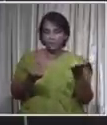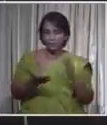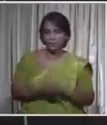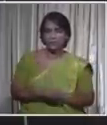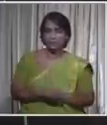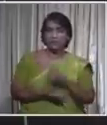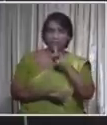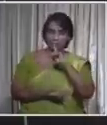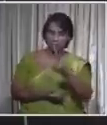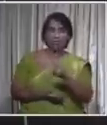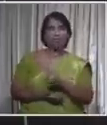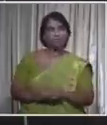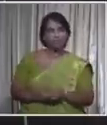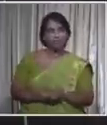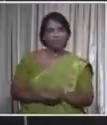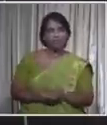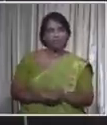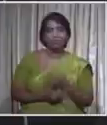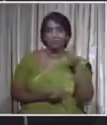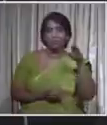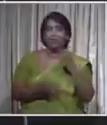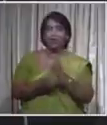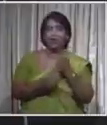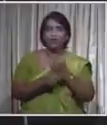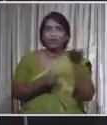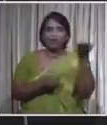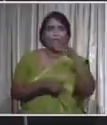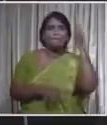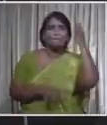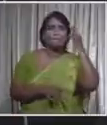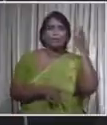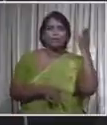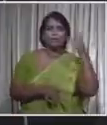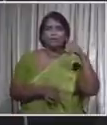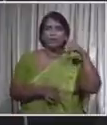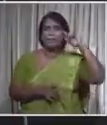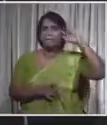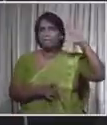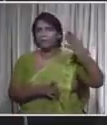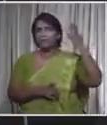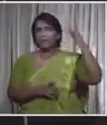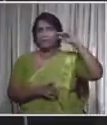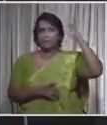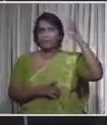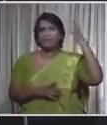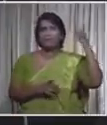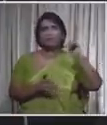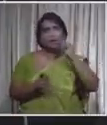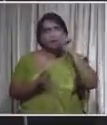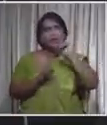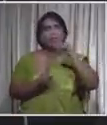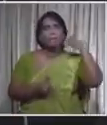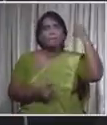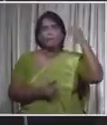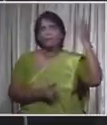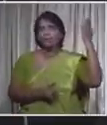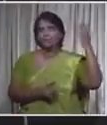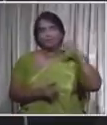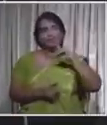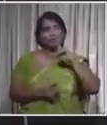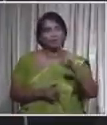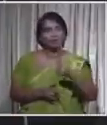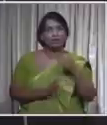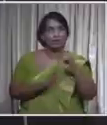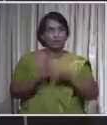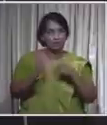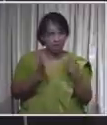ඒක කියන්න ඕනේ. දැන් මේ ආණ්ඩුවට පිස්සු මිනිසුන් ගේ යකෝ පිස්සෙක්. බය නැතුව කියනවා පිස්සෙක් කියලා. දියත්